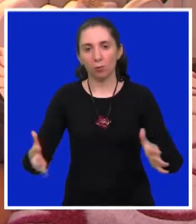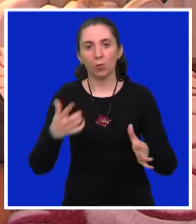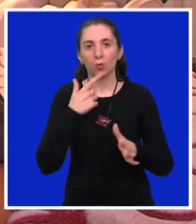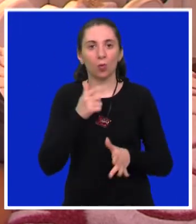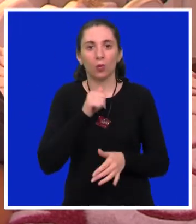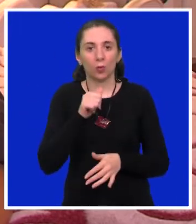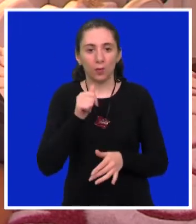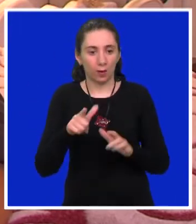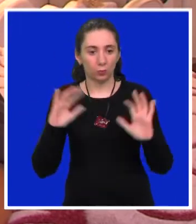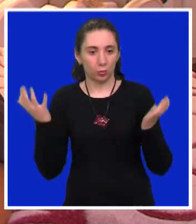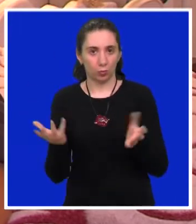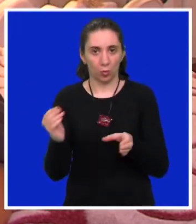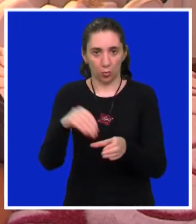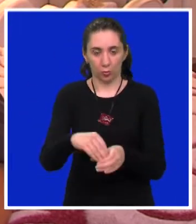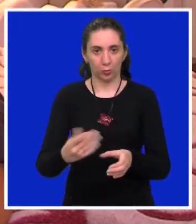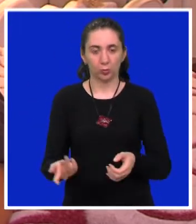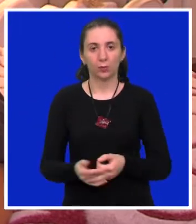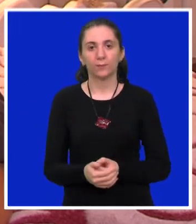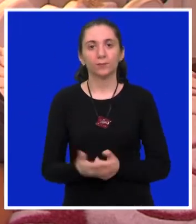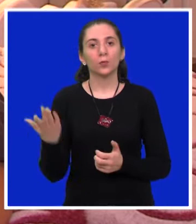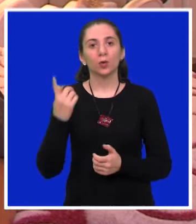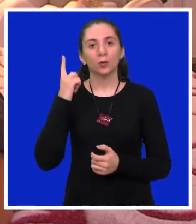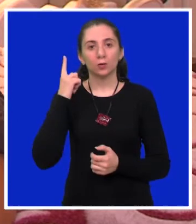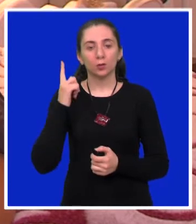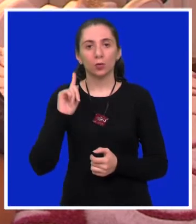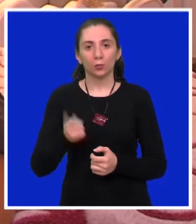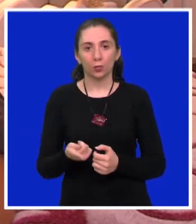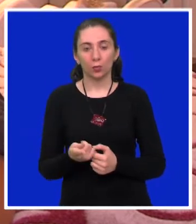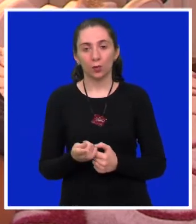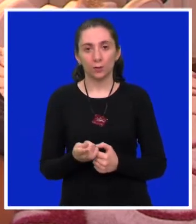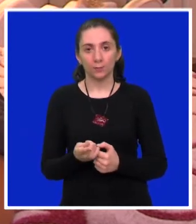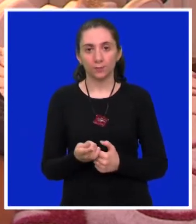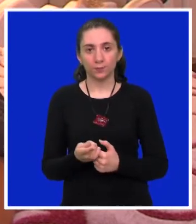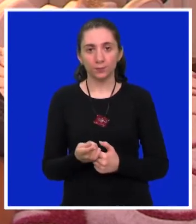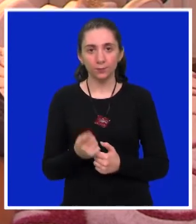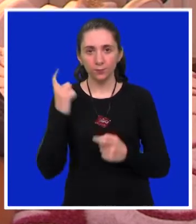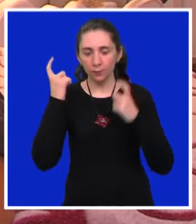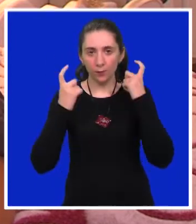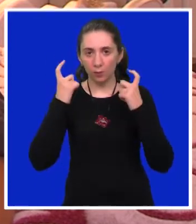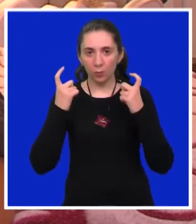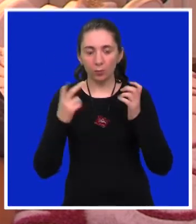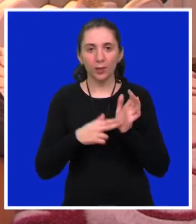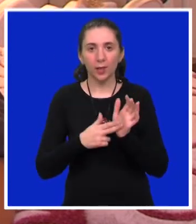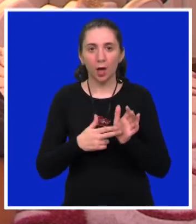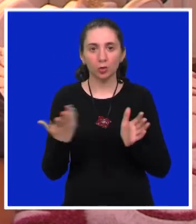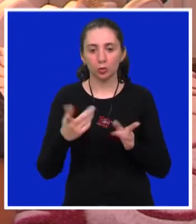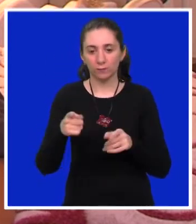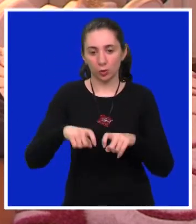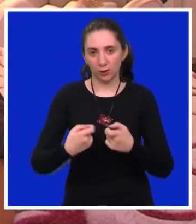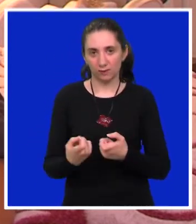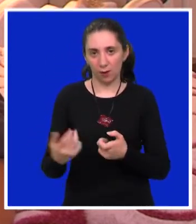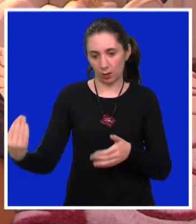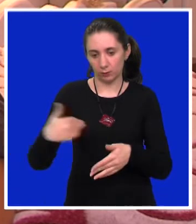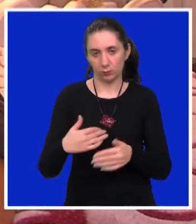volumenom koji zapravo ne možete u prostor uklopiti, što znači da zapravo morate promisliti o načinu na koji vaše